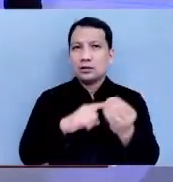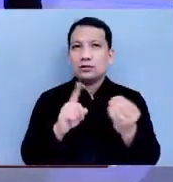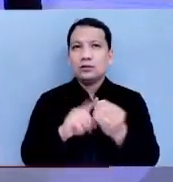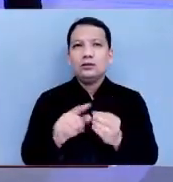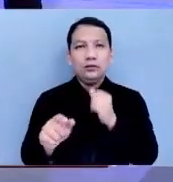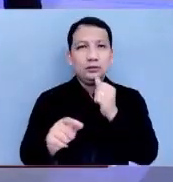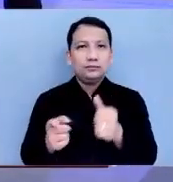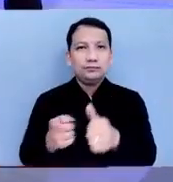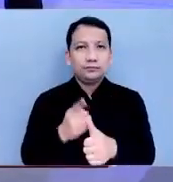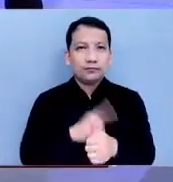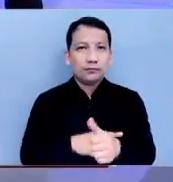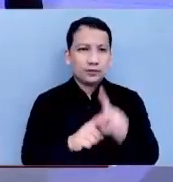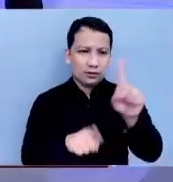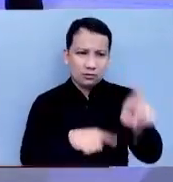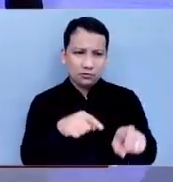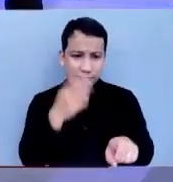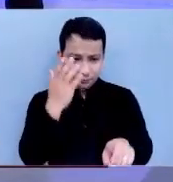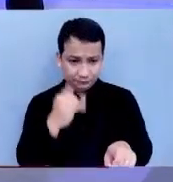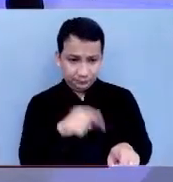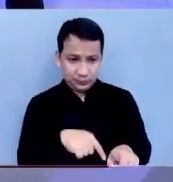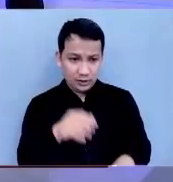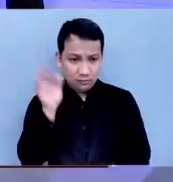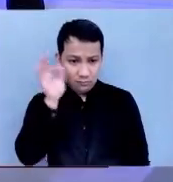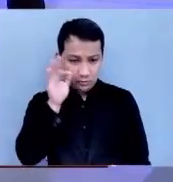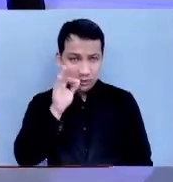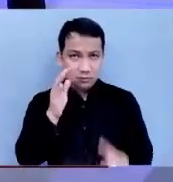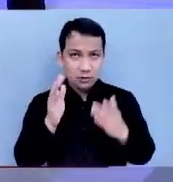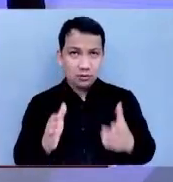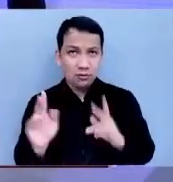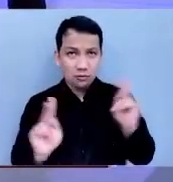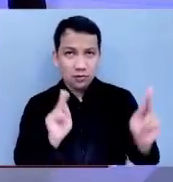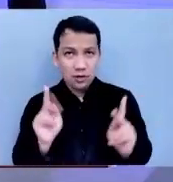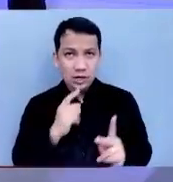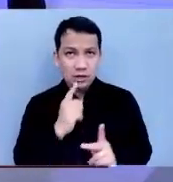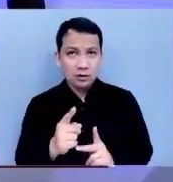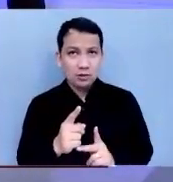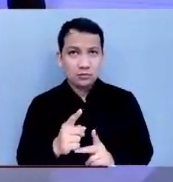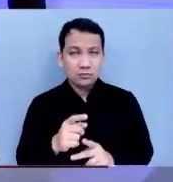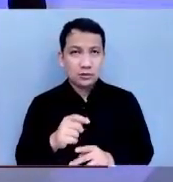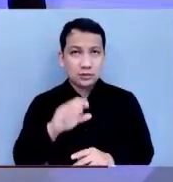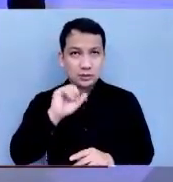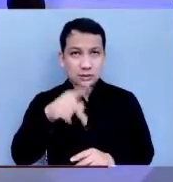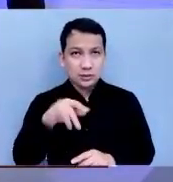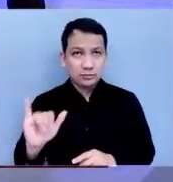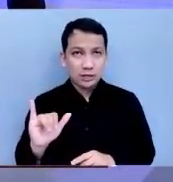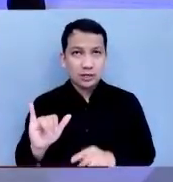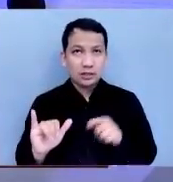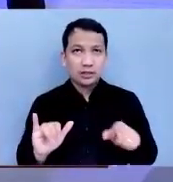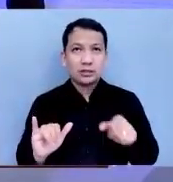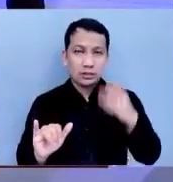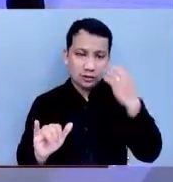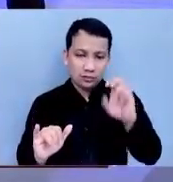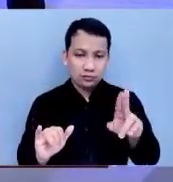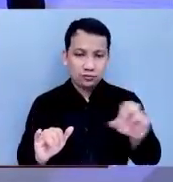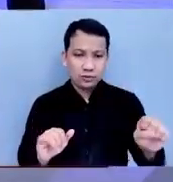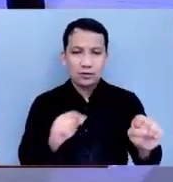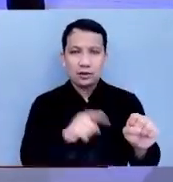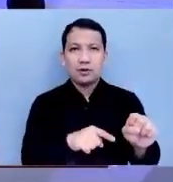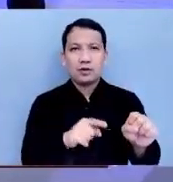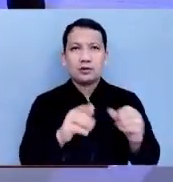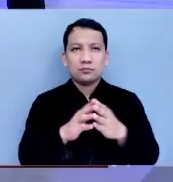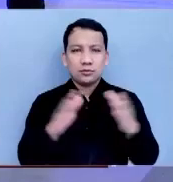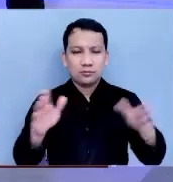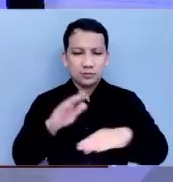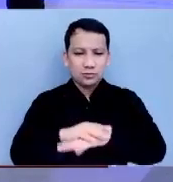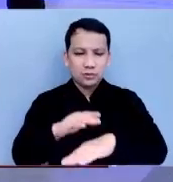ito ang kanyang tanong. Ito ba mga Afghans ay mga refugees o mga espiya ng US? Sa panahon do kasing ito, lumaki ang banta